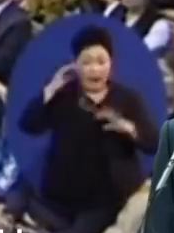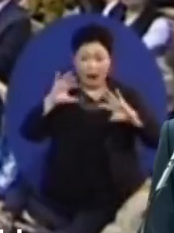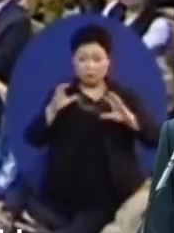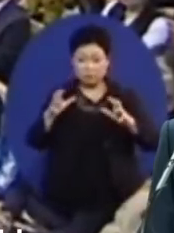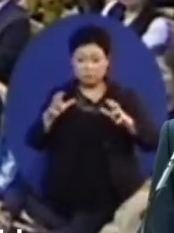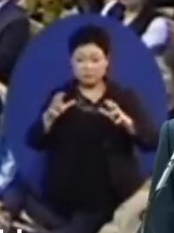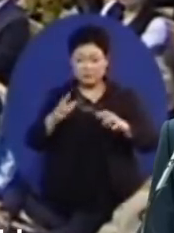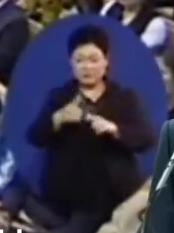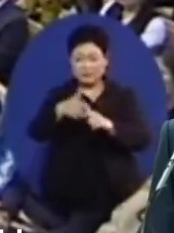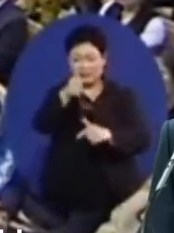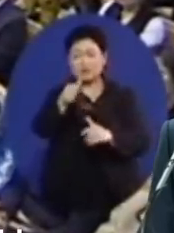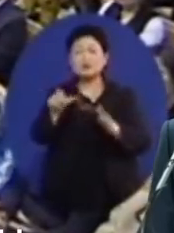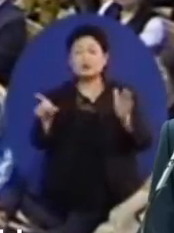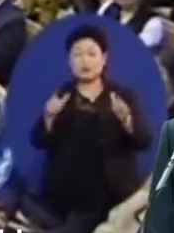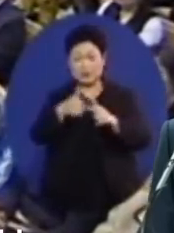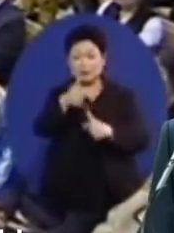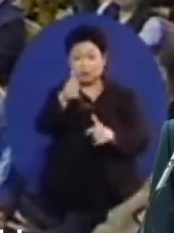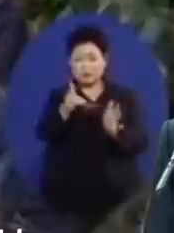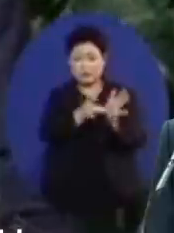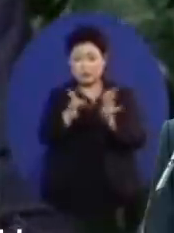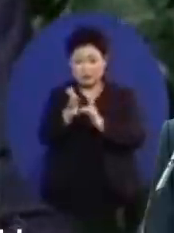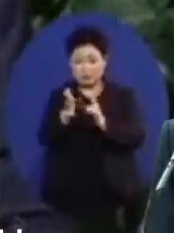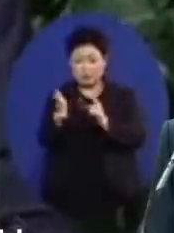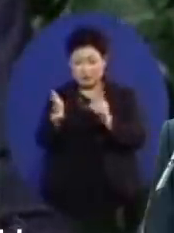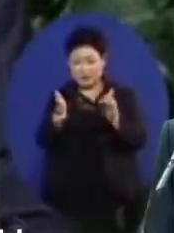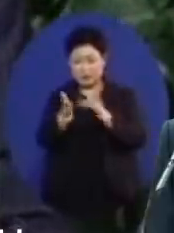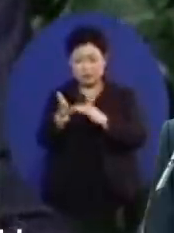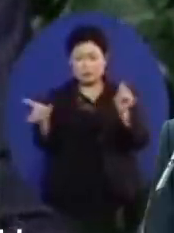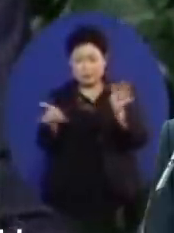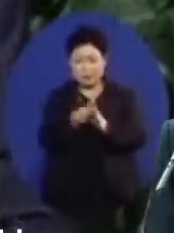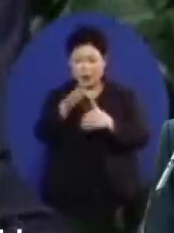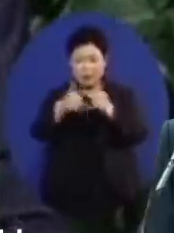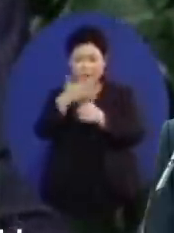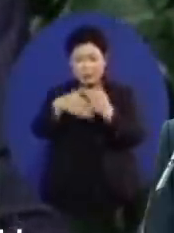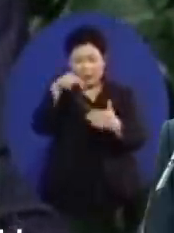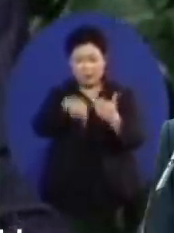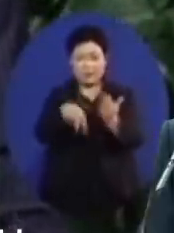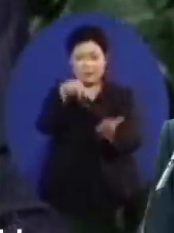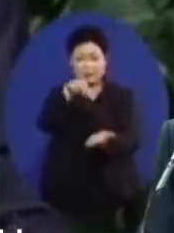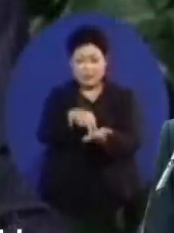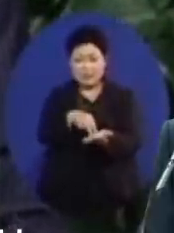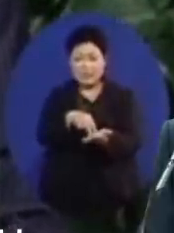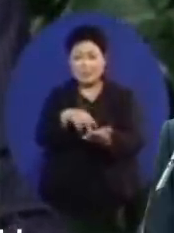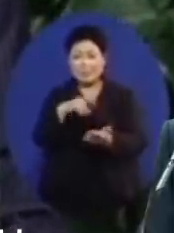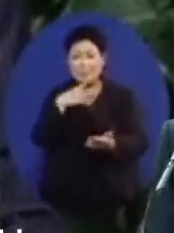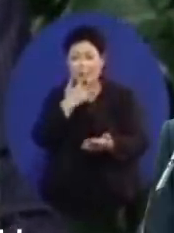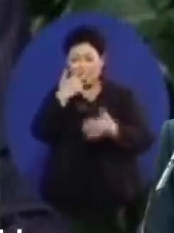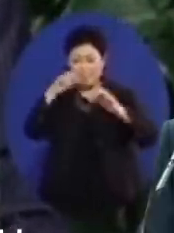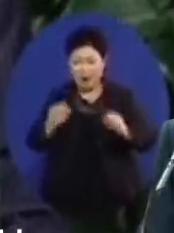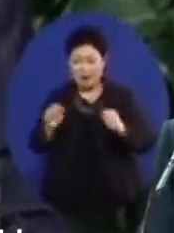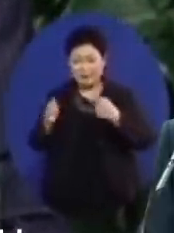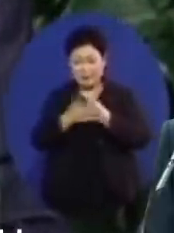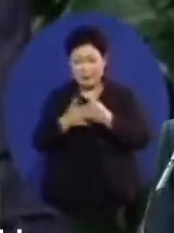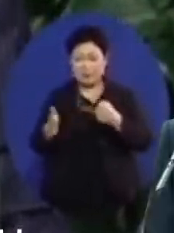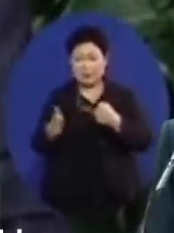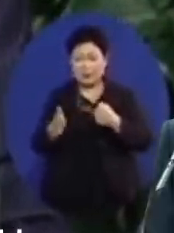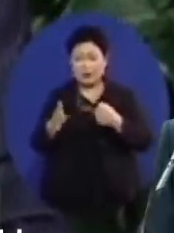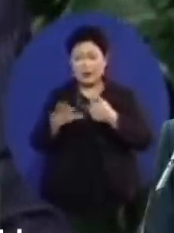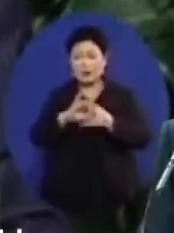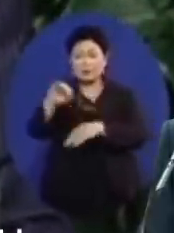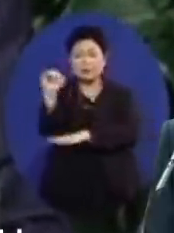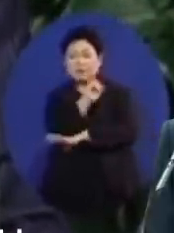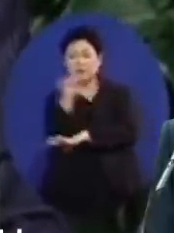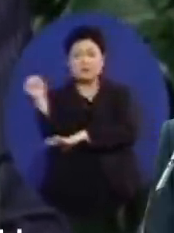것입니다. 예수님을 믿고 하나님 은혜 속에 서야 살아갈 수 있지. 안 그러면 흔들려서 살